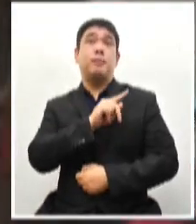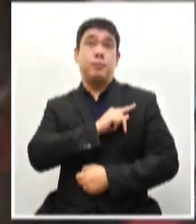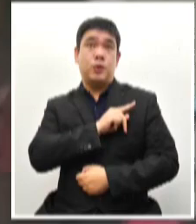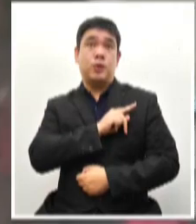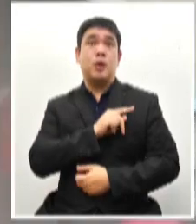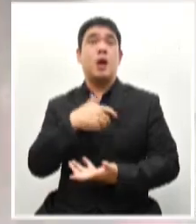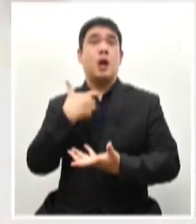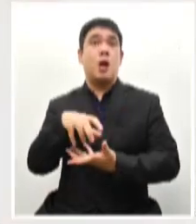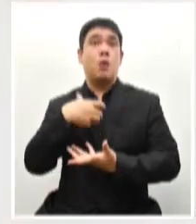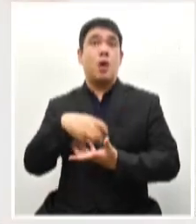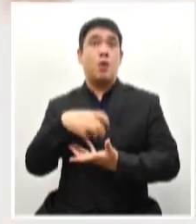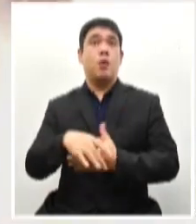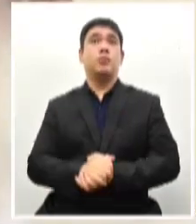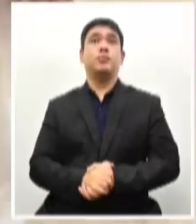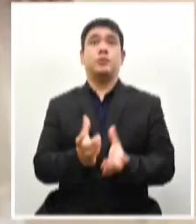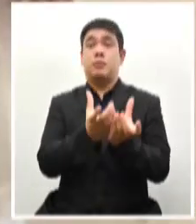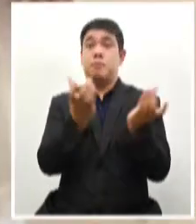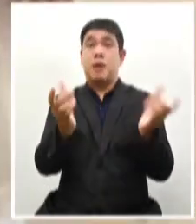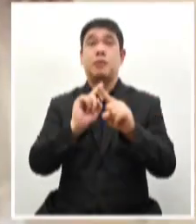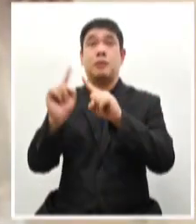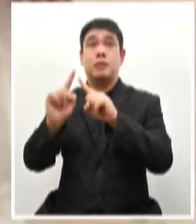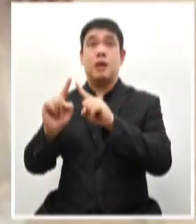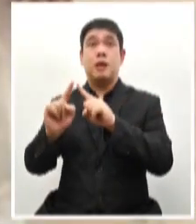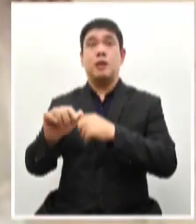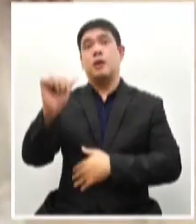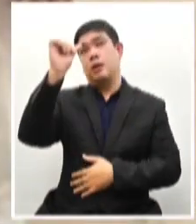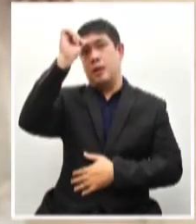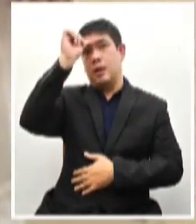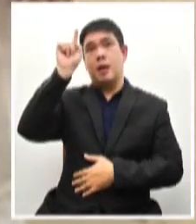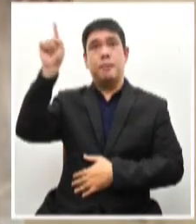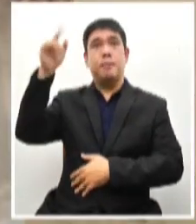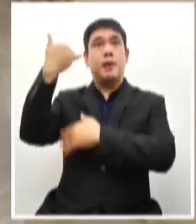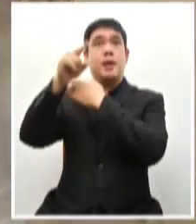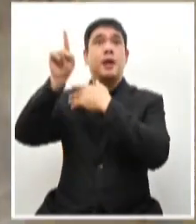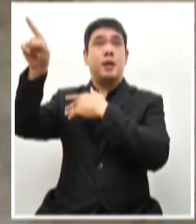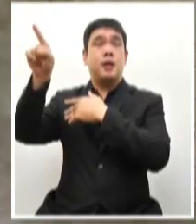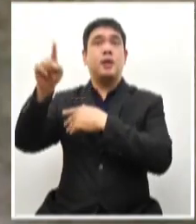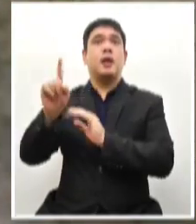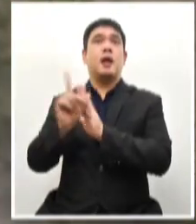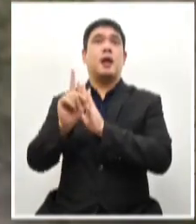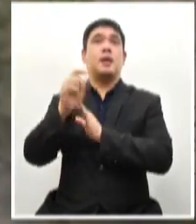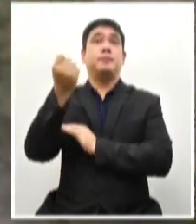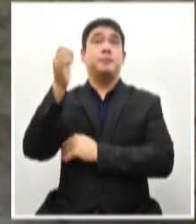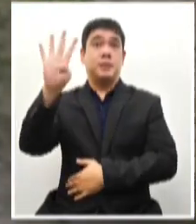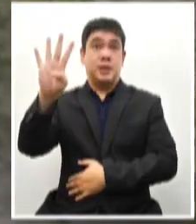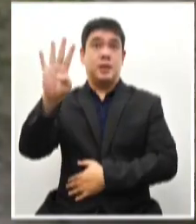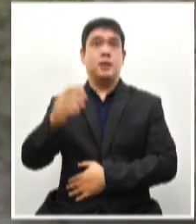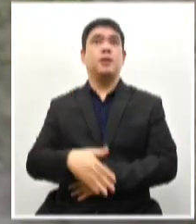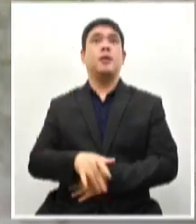ารธรรมต่างๆในประเทศอินเดียถึง14ครั้งกับคณะที่เดินทางไปแสวงบุญประเท